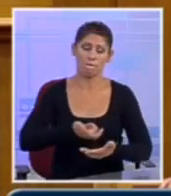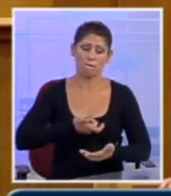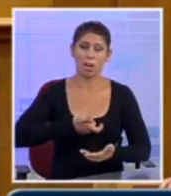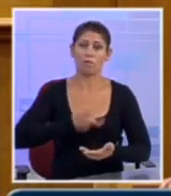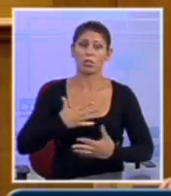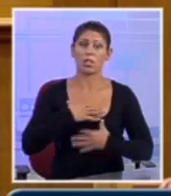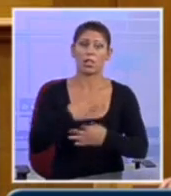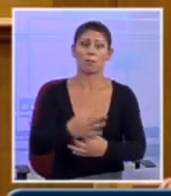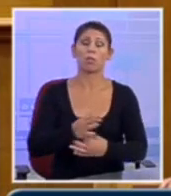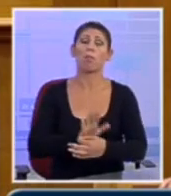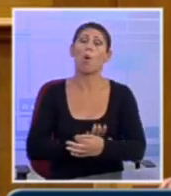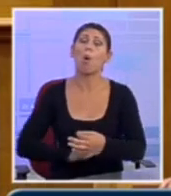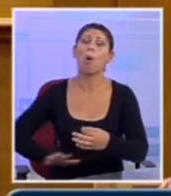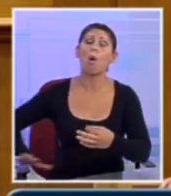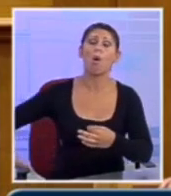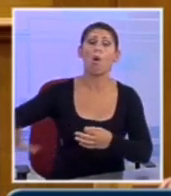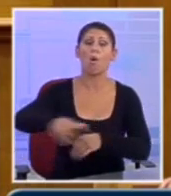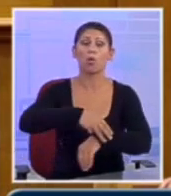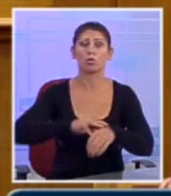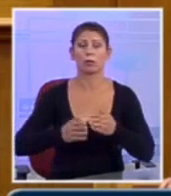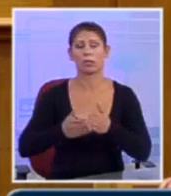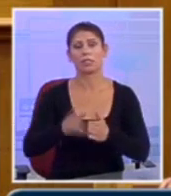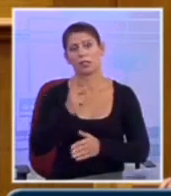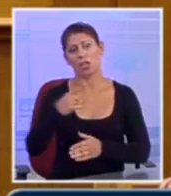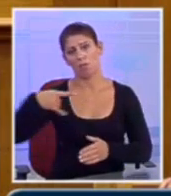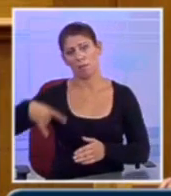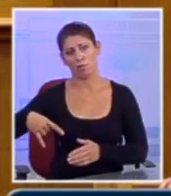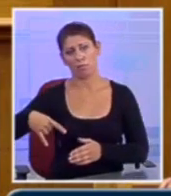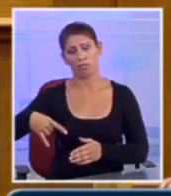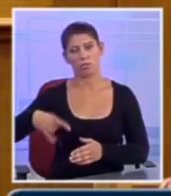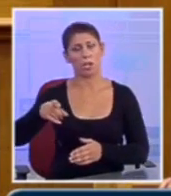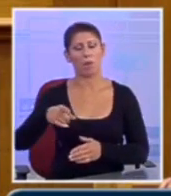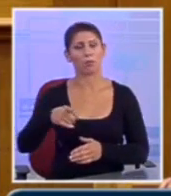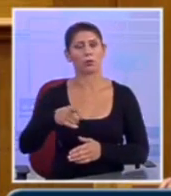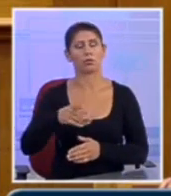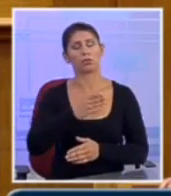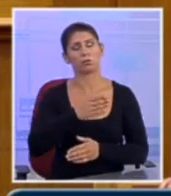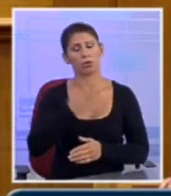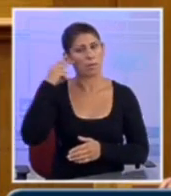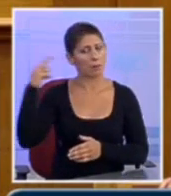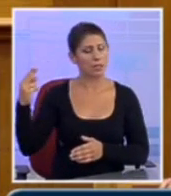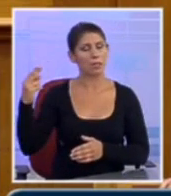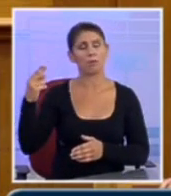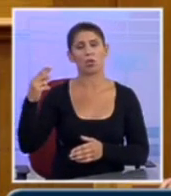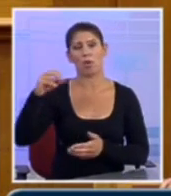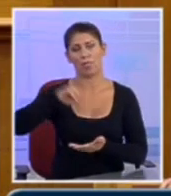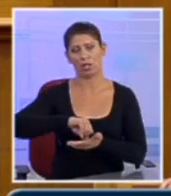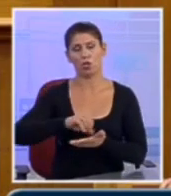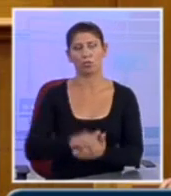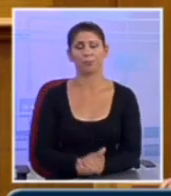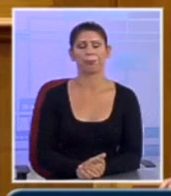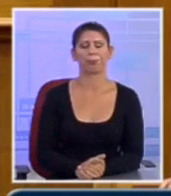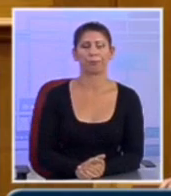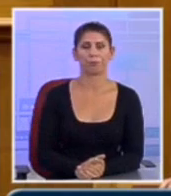ως εκπρόσωπος όλου του σώματος ο Κυριάκος Παπαδόπουλος από την Ακαδημία Αθηνών. Και αυτό θα γίνει. Το